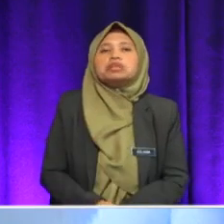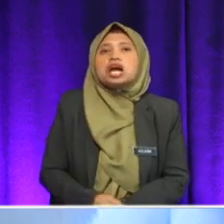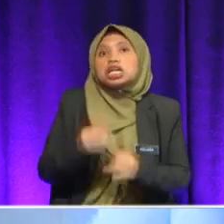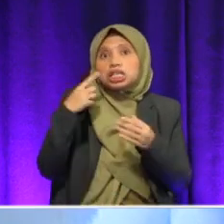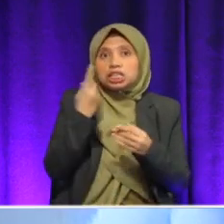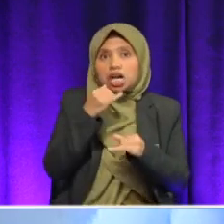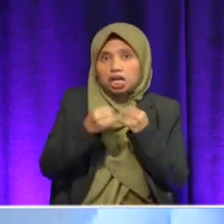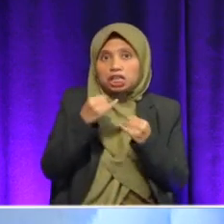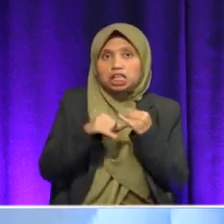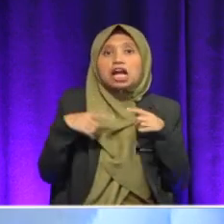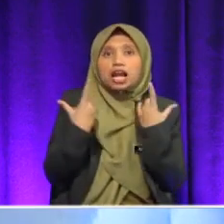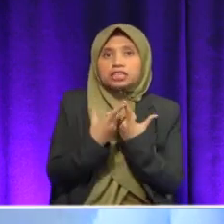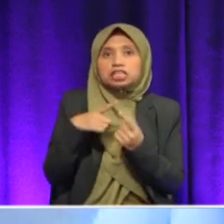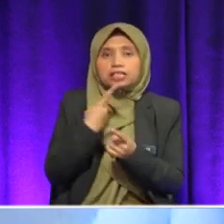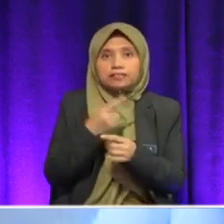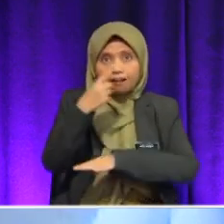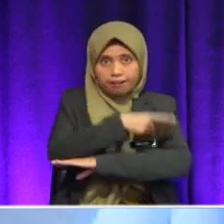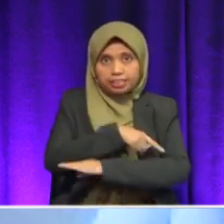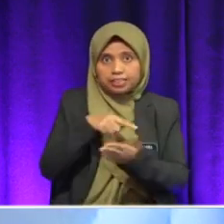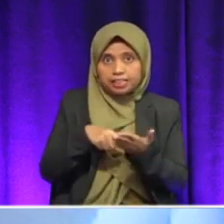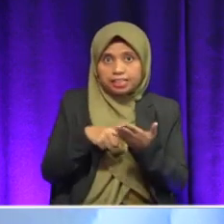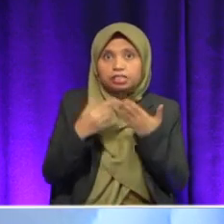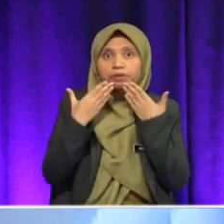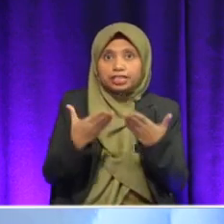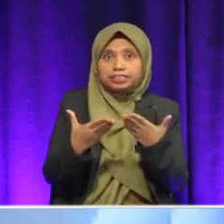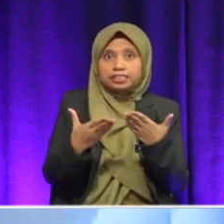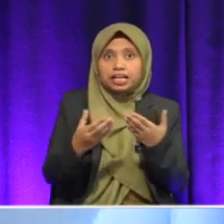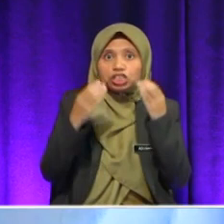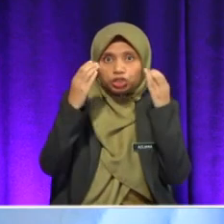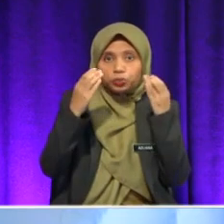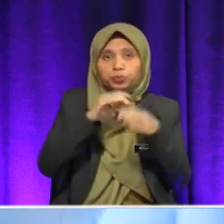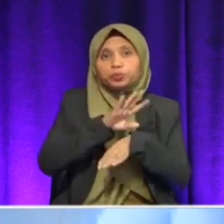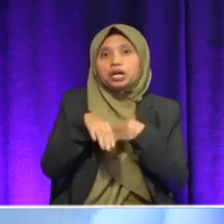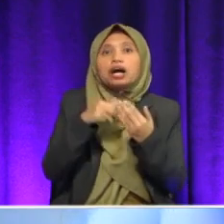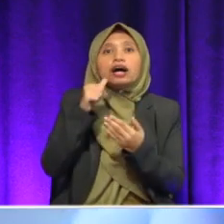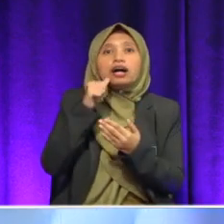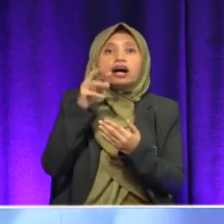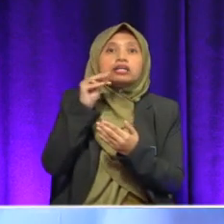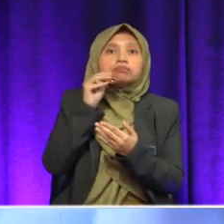ataupun kelas kita pada hari ini Terima kasih terima kasih 2022